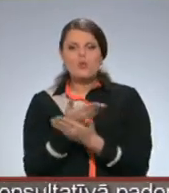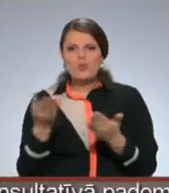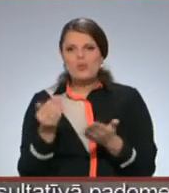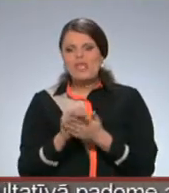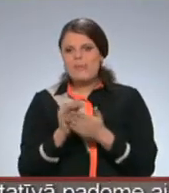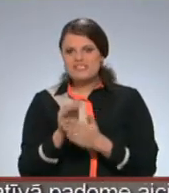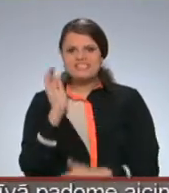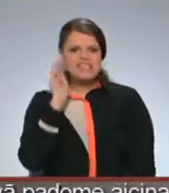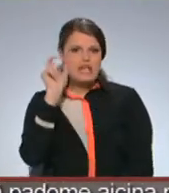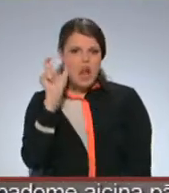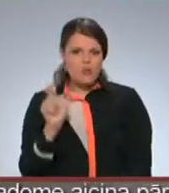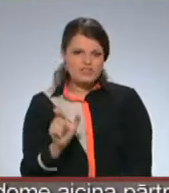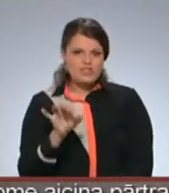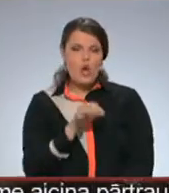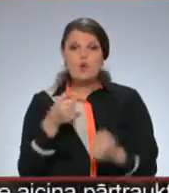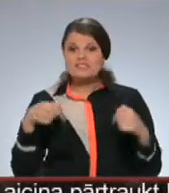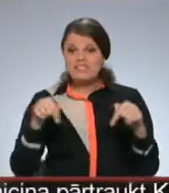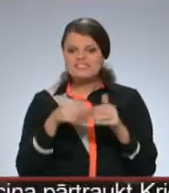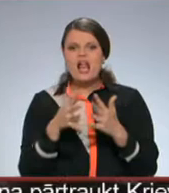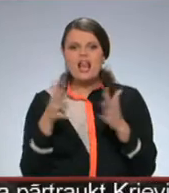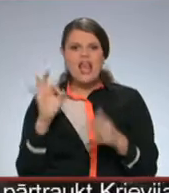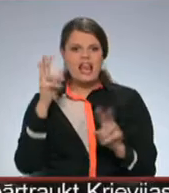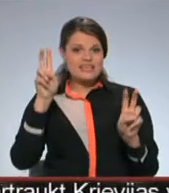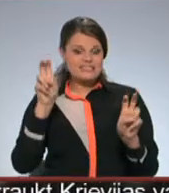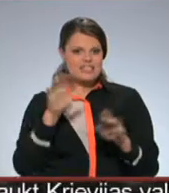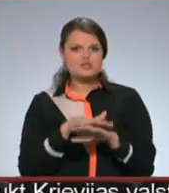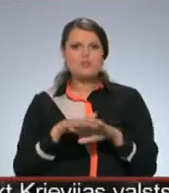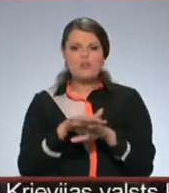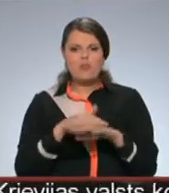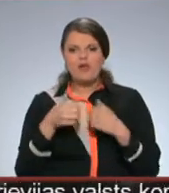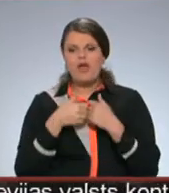iepazīstinās klausītājus. Koncertzāle Lielais dzintars publikai